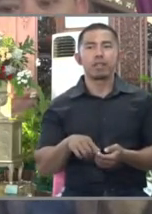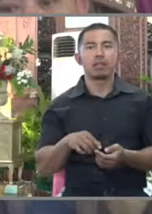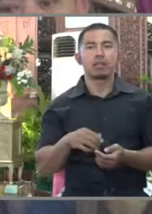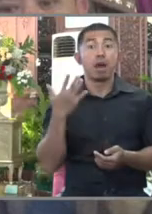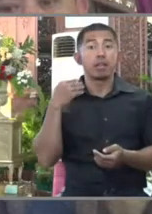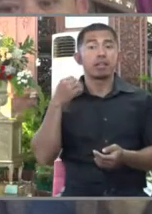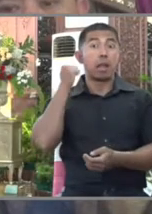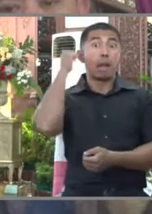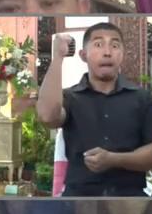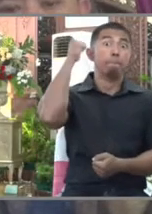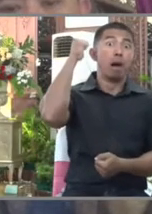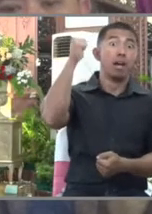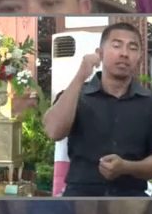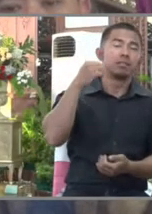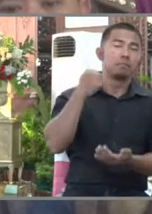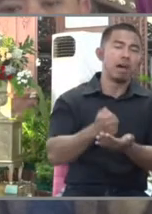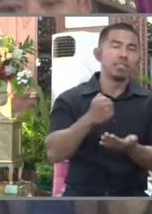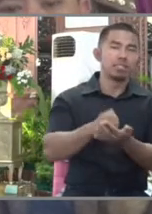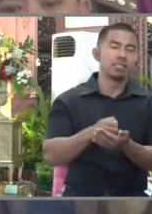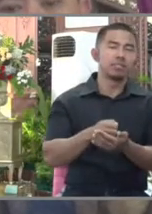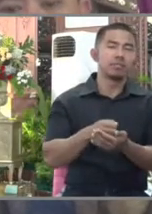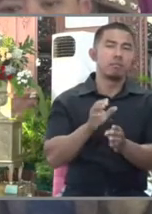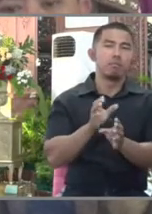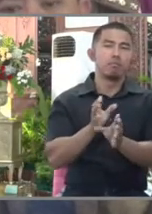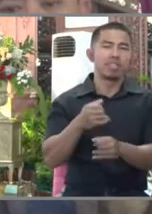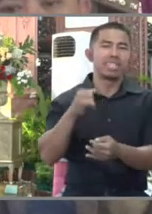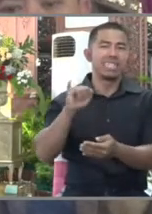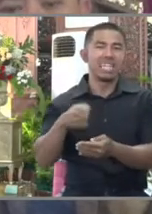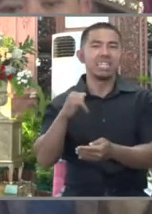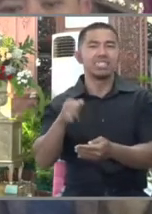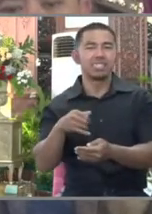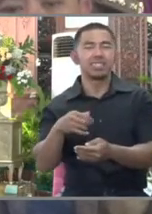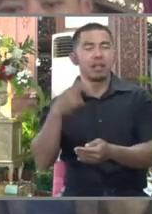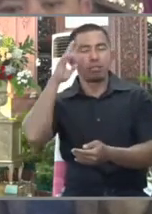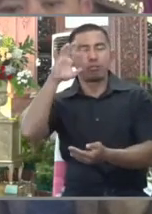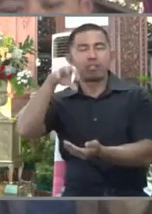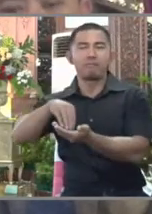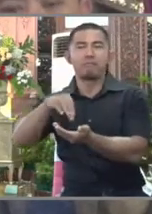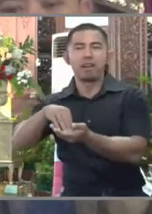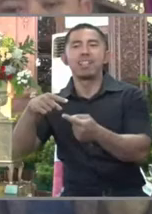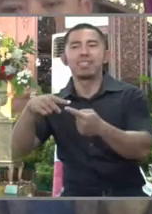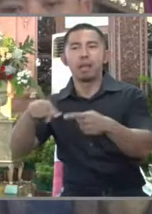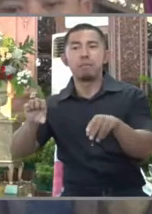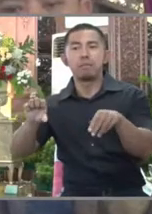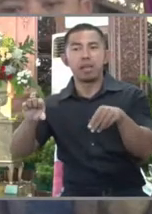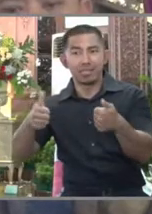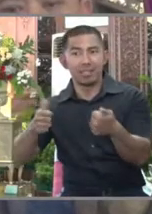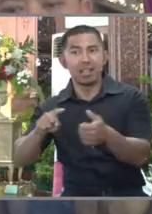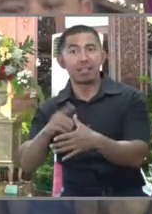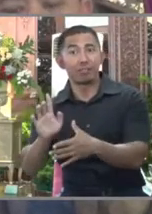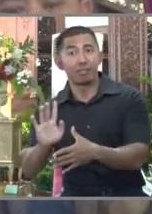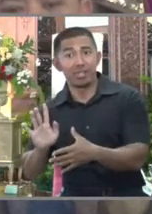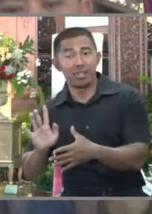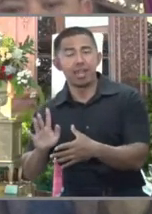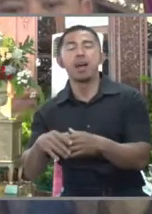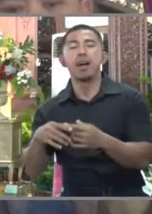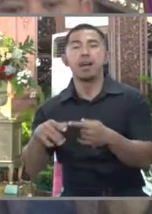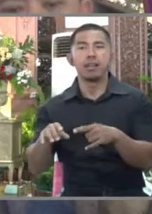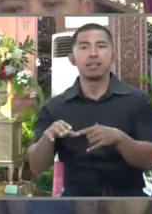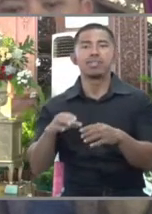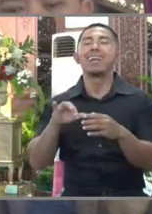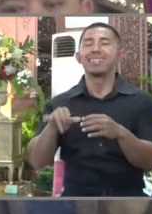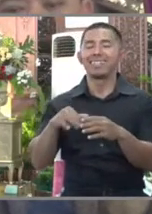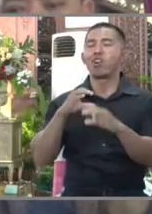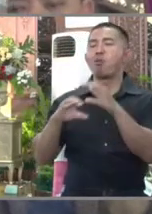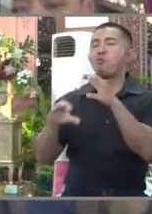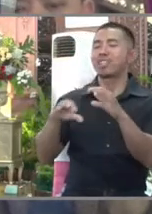mereka pasti menjanjikan banyak sekali kepada daerah, cuman berhasil atau tidak tinggal komunikasi